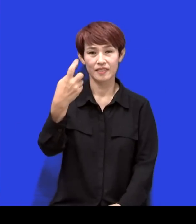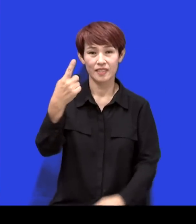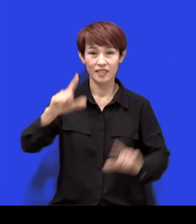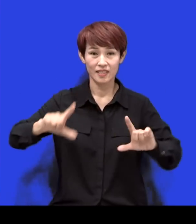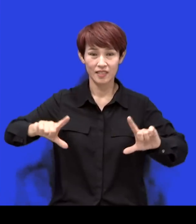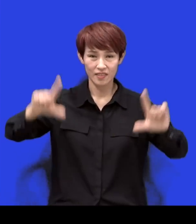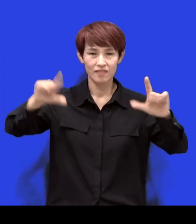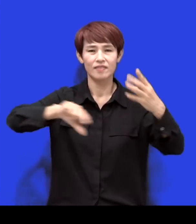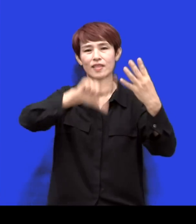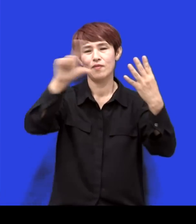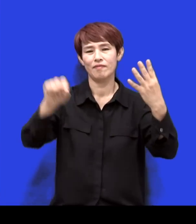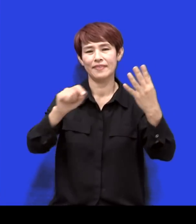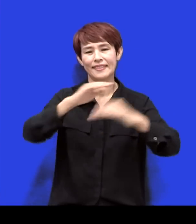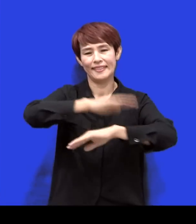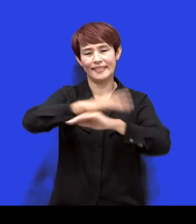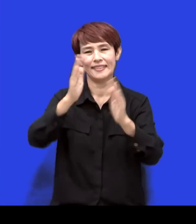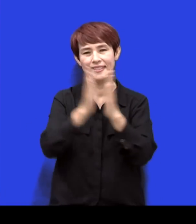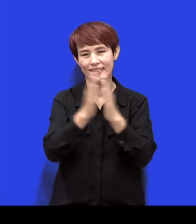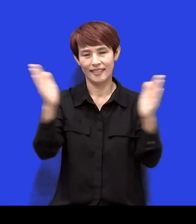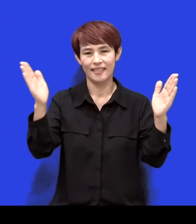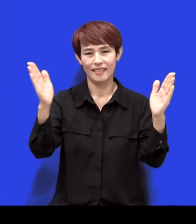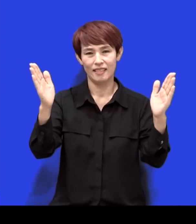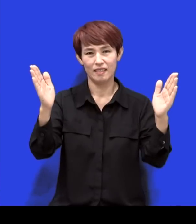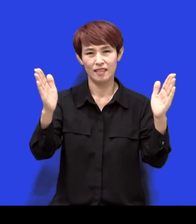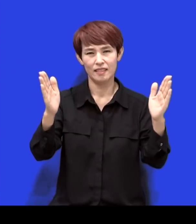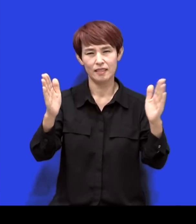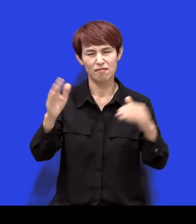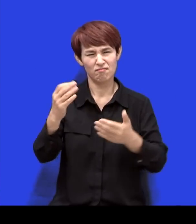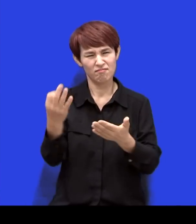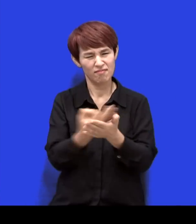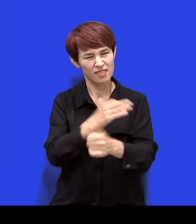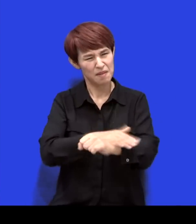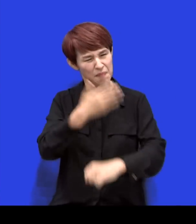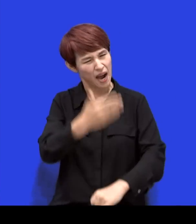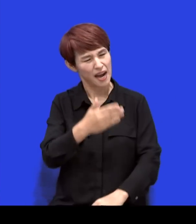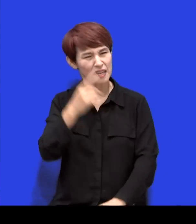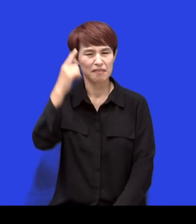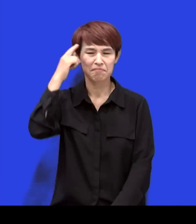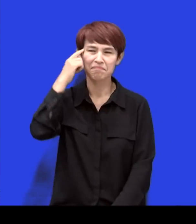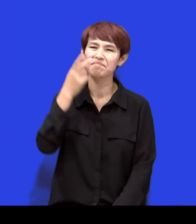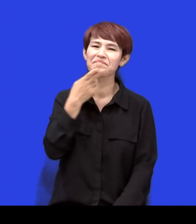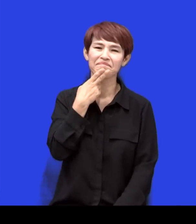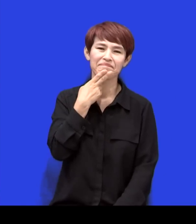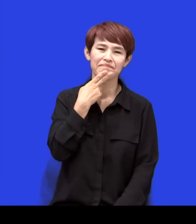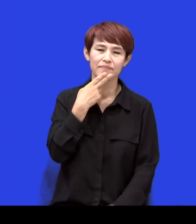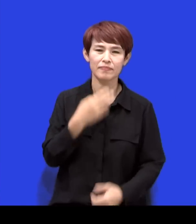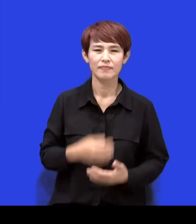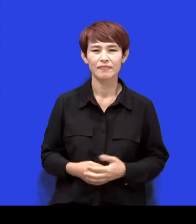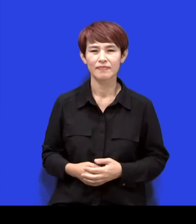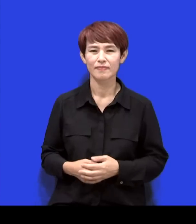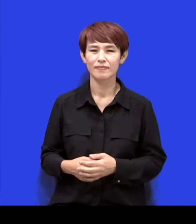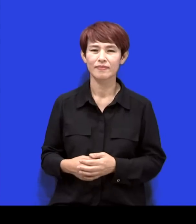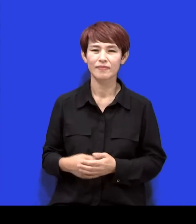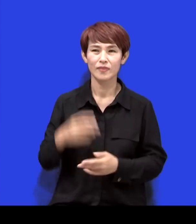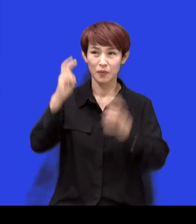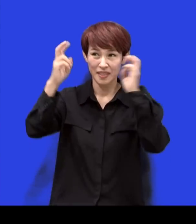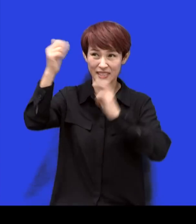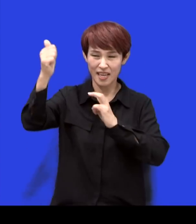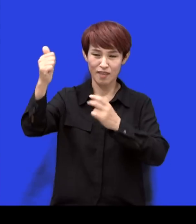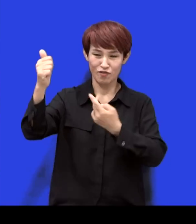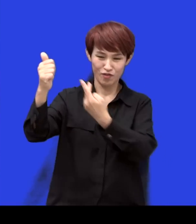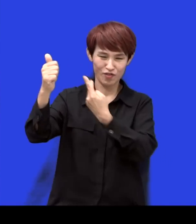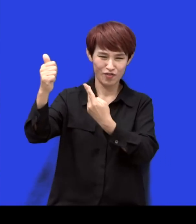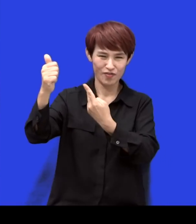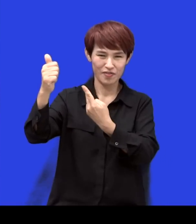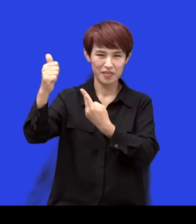4월에 출간을 했고요. 예. 출간했을 때도 큰 기대는 없었습니다. 출판사 대표님이랑 저랑 농담 반 진담 반으로 망원동 브라더스